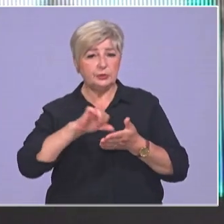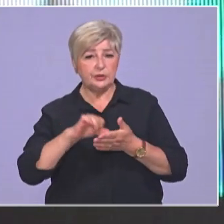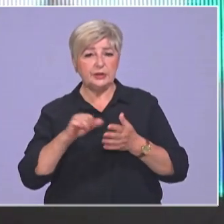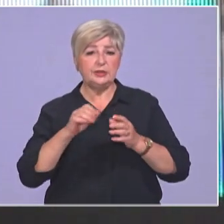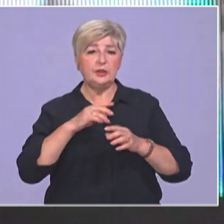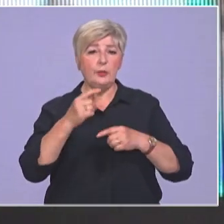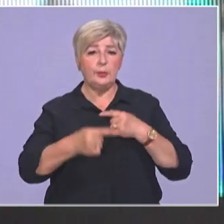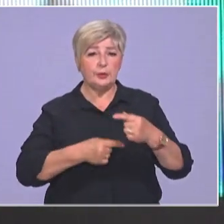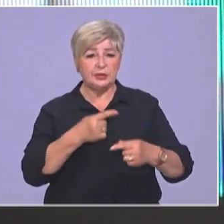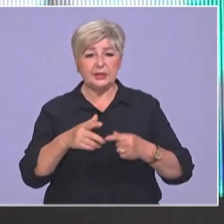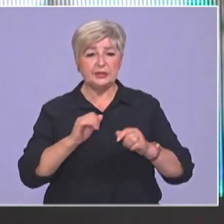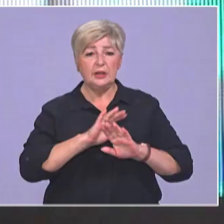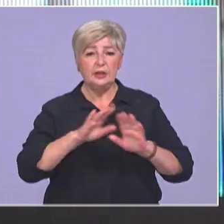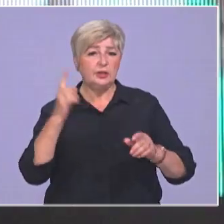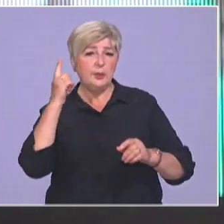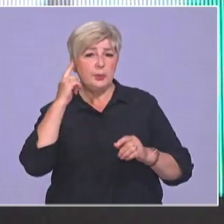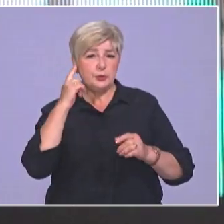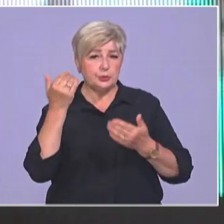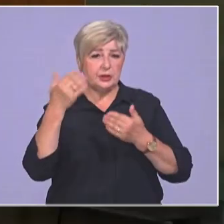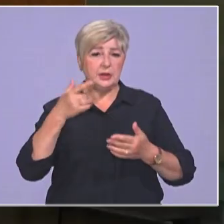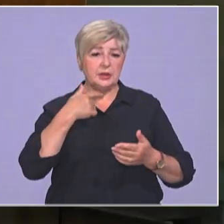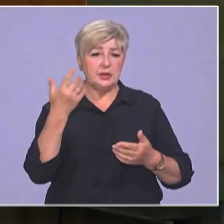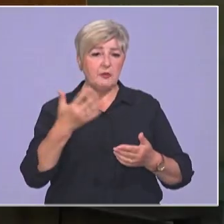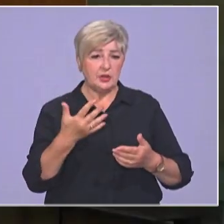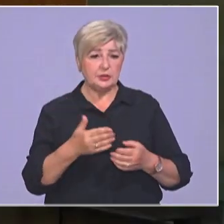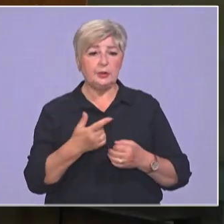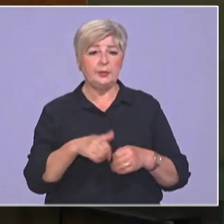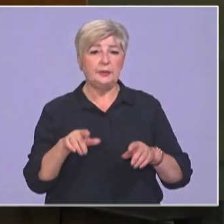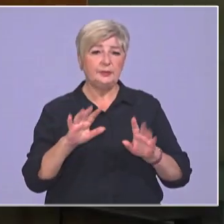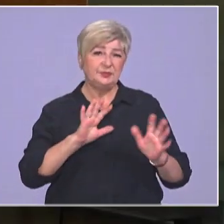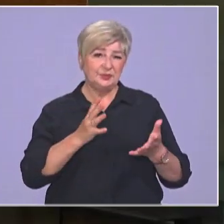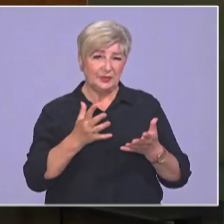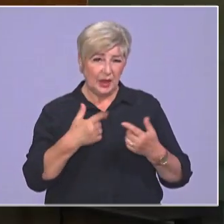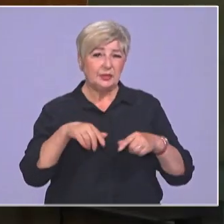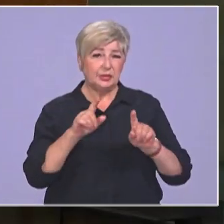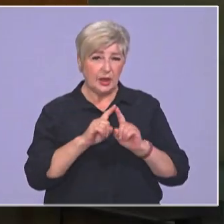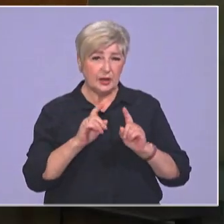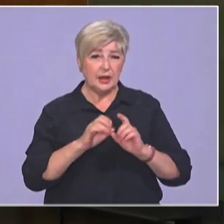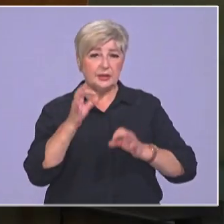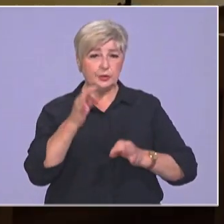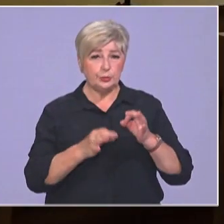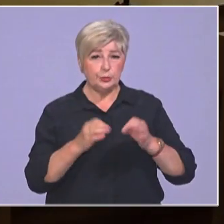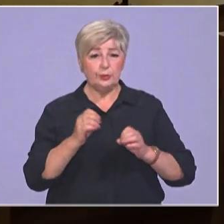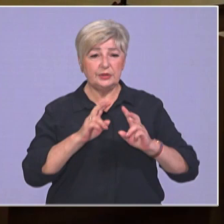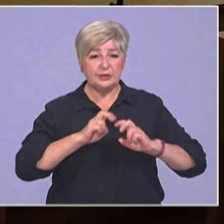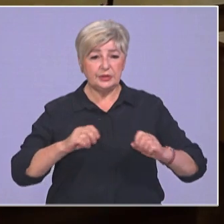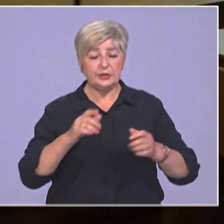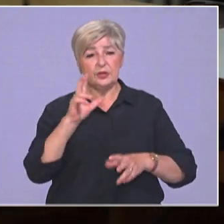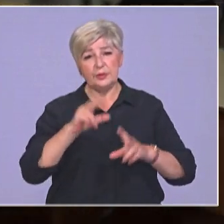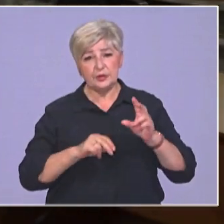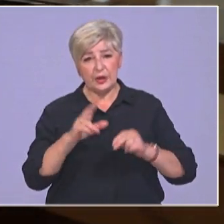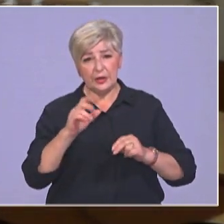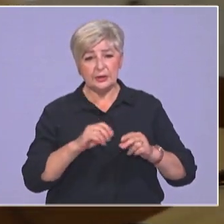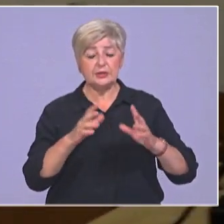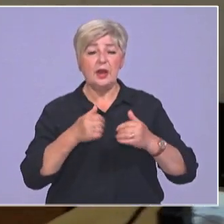процесу, ані толком почути їхні виступи. Тим не менш, таке судове засідання вважається відкритим для ЗМІ. Головний